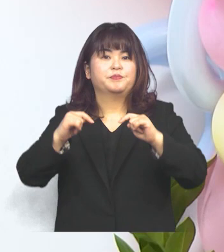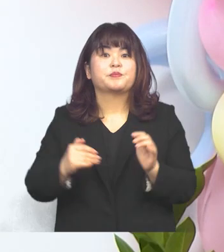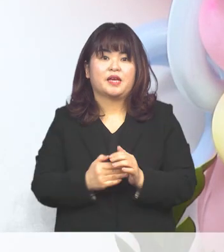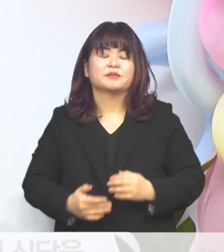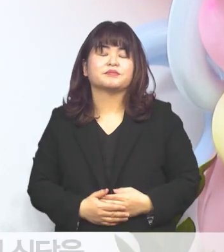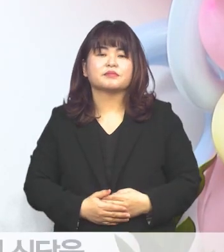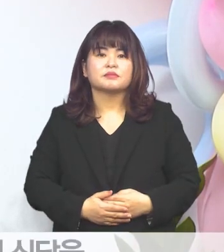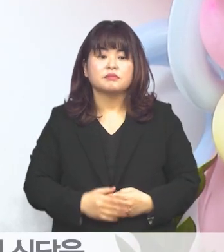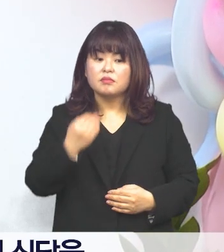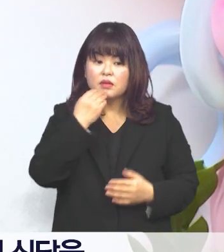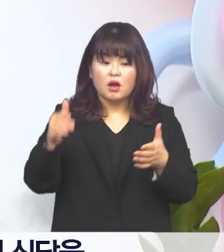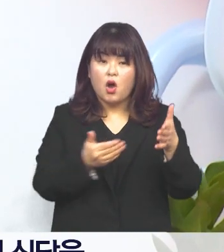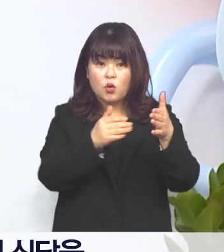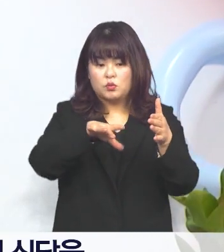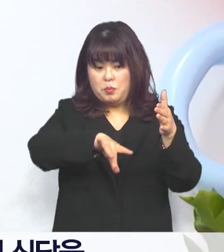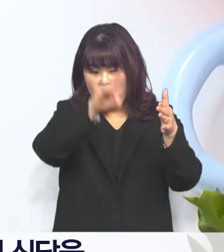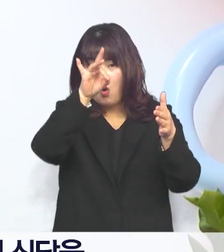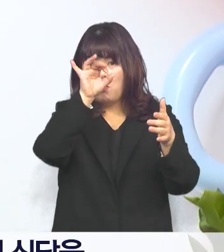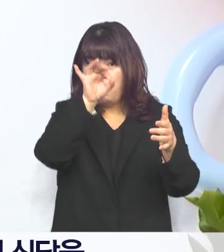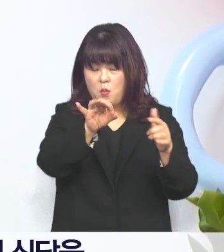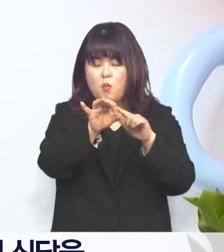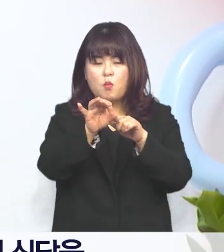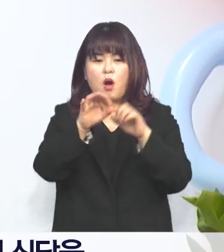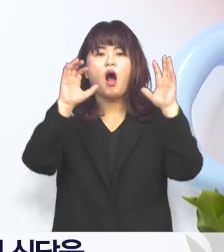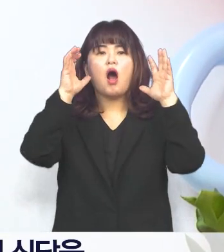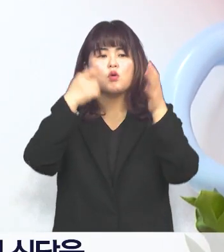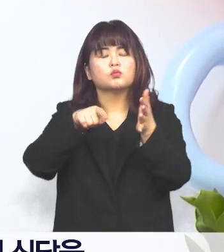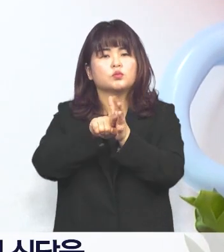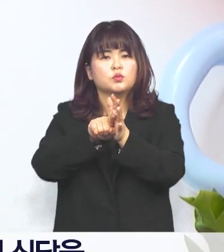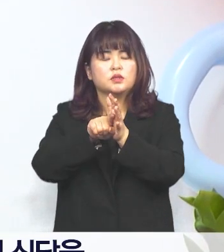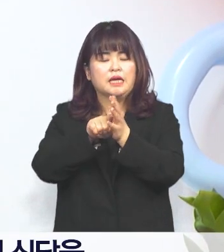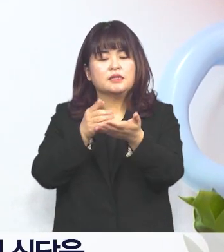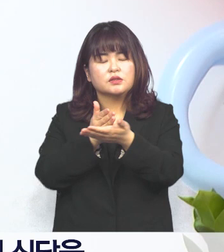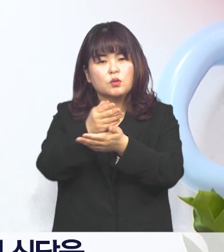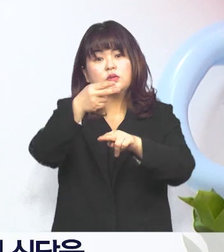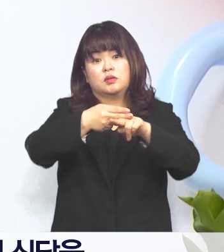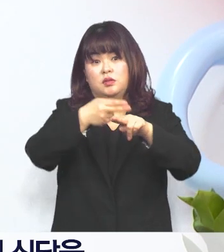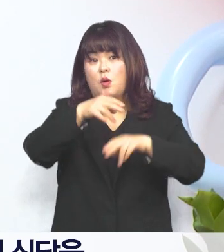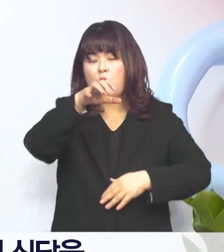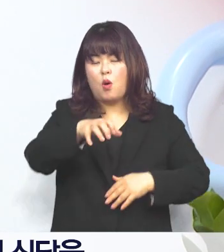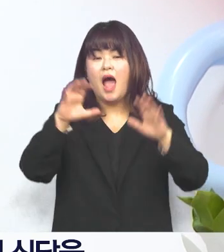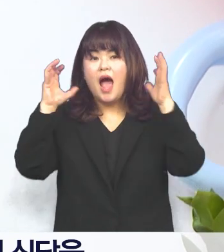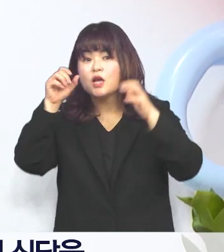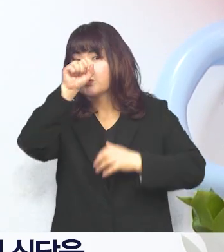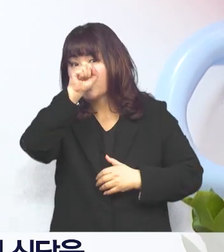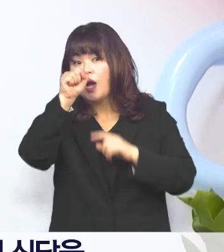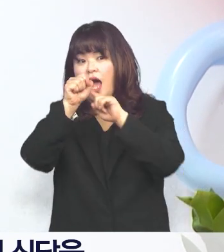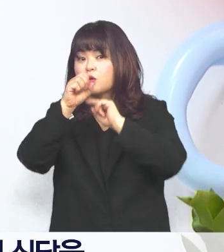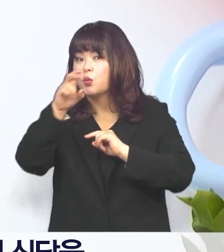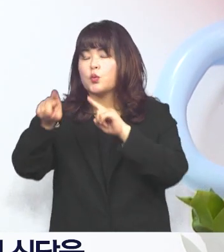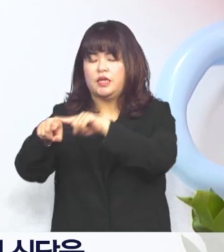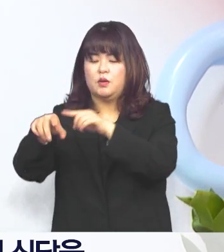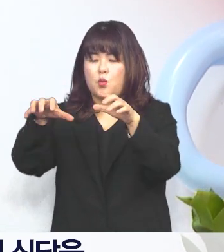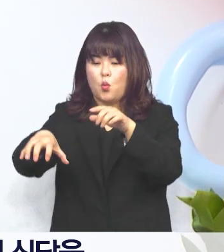또 경기도 최초로 우리 어린이 여러분을 위한 전용식당 아이조아용 우리 어린이